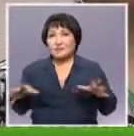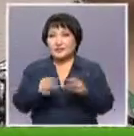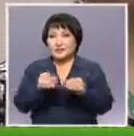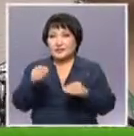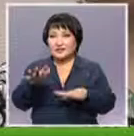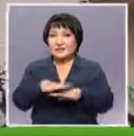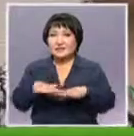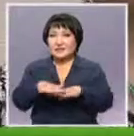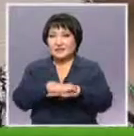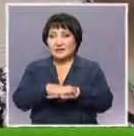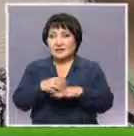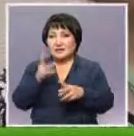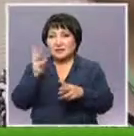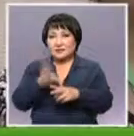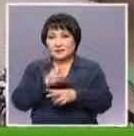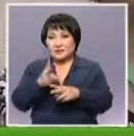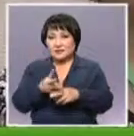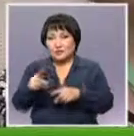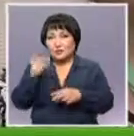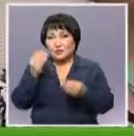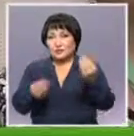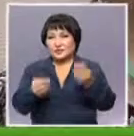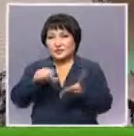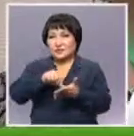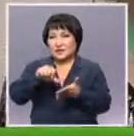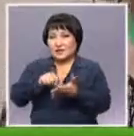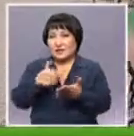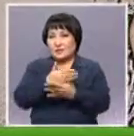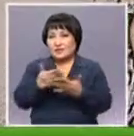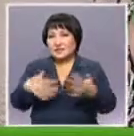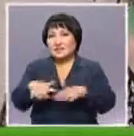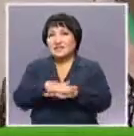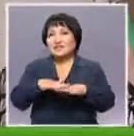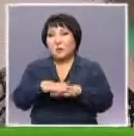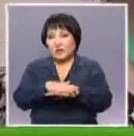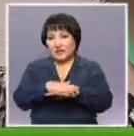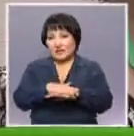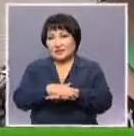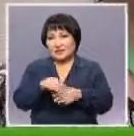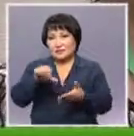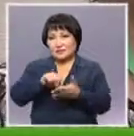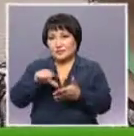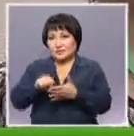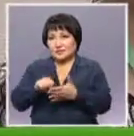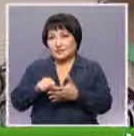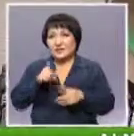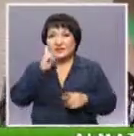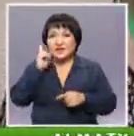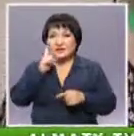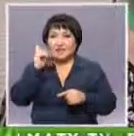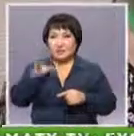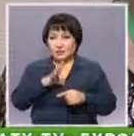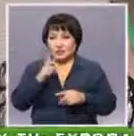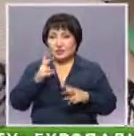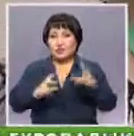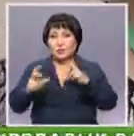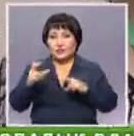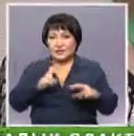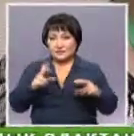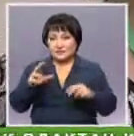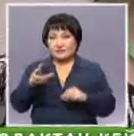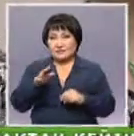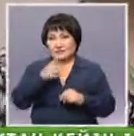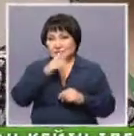біз массовкада жүрген кезіміз болды. Ол кезде жастау, студент кезіміз. Сонда біз қатты